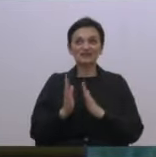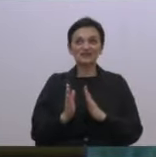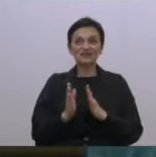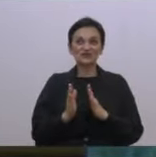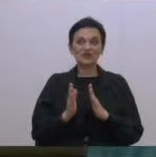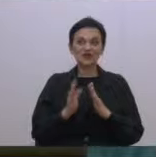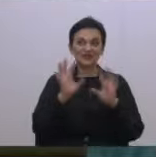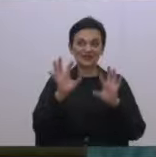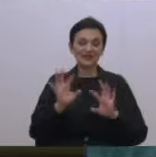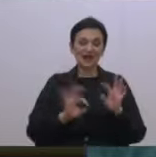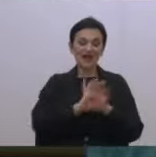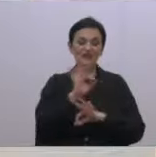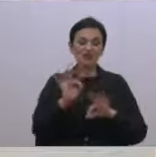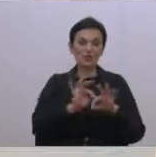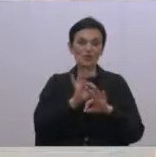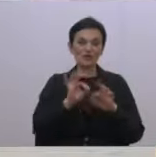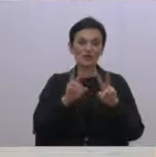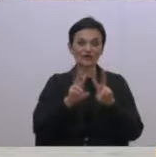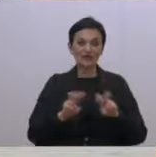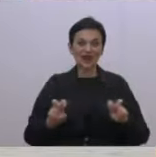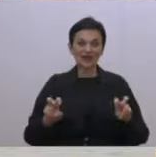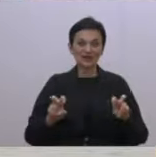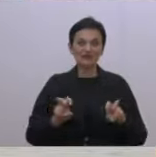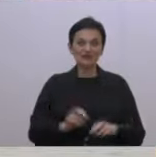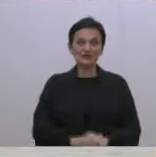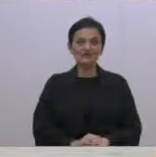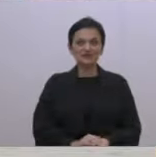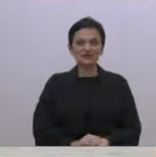ამ პროექტების განხილვაზე.